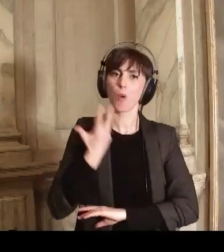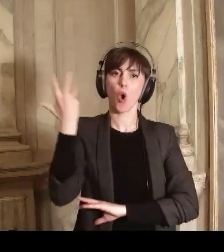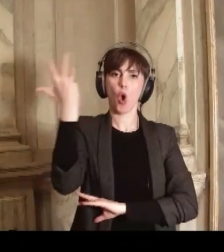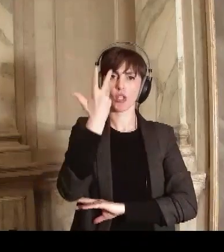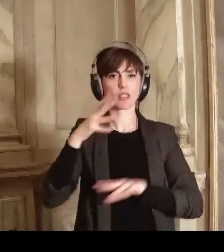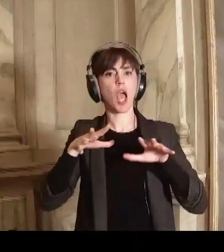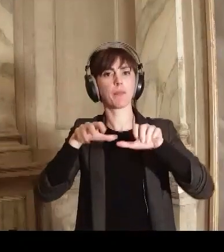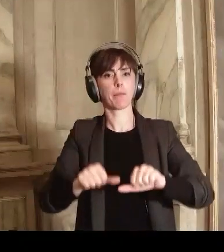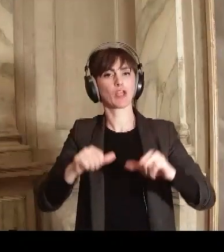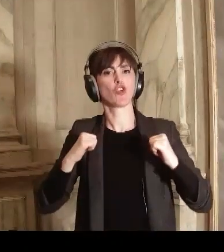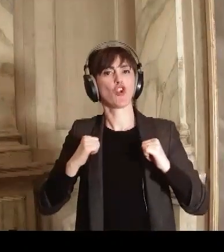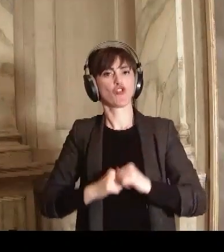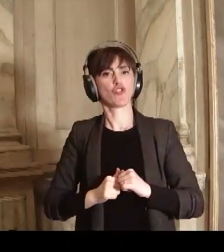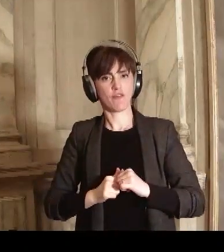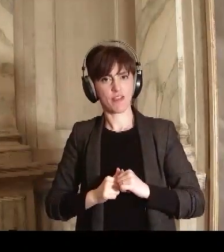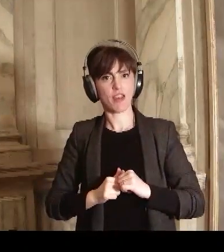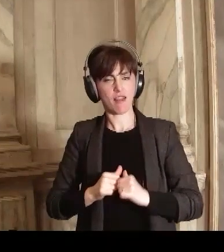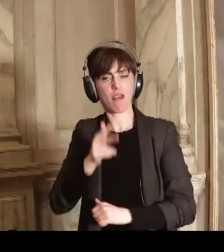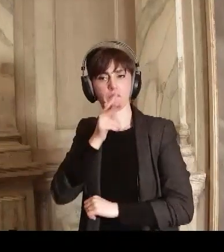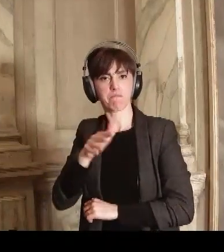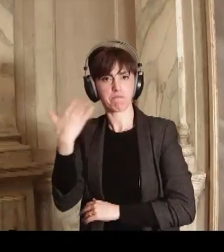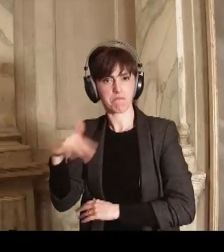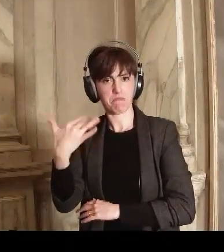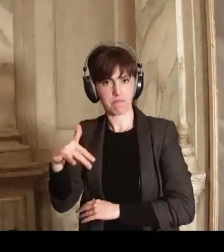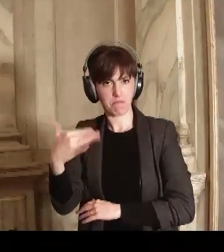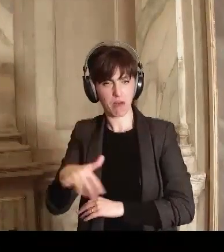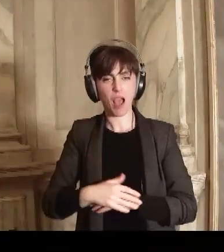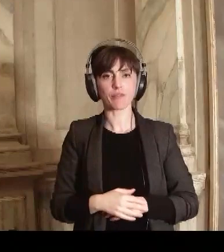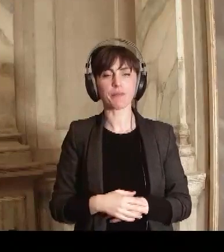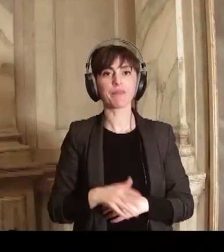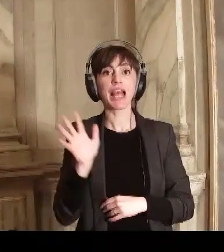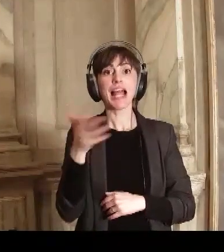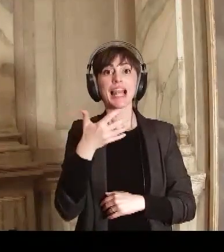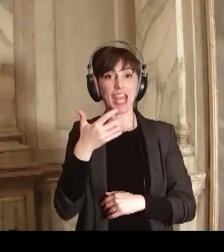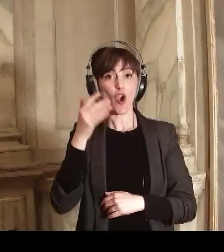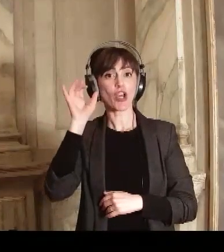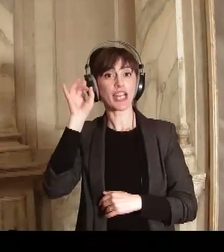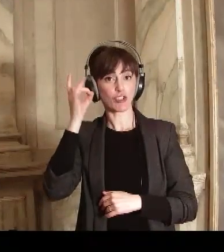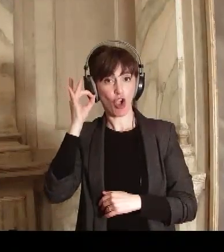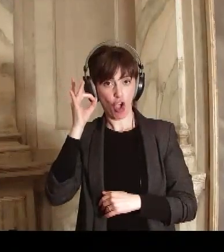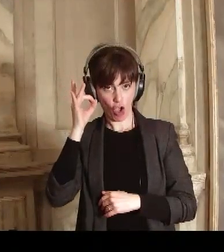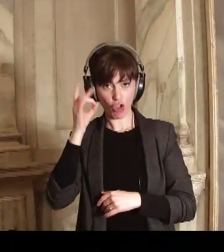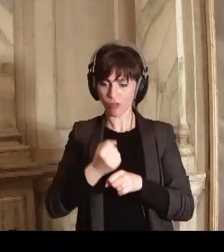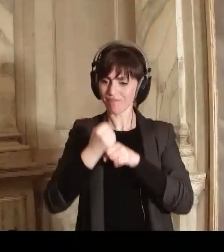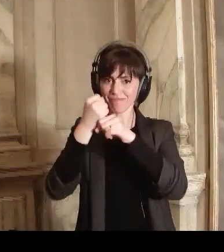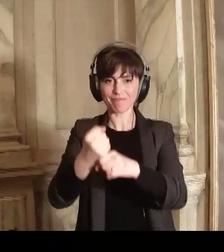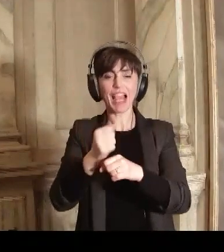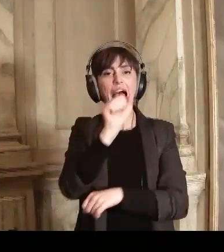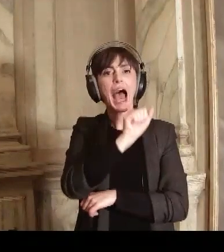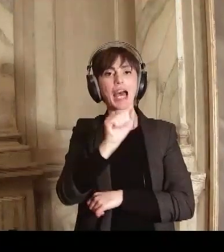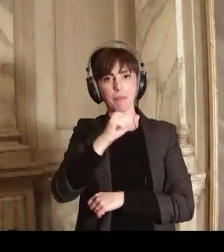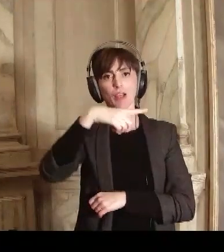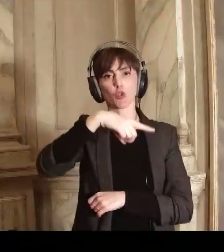regno bisognoso di maghi. Il Leone d'Oro, attribuito quest'anno alla figura di Armando Punzo, racconta la